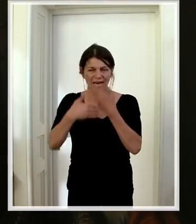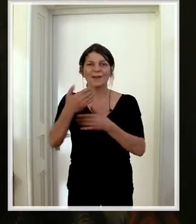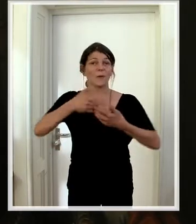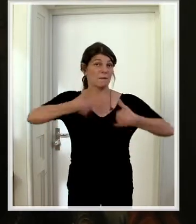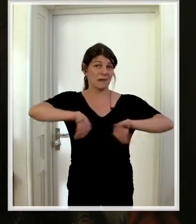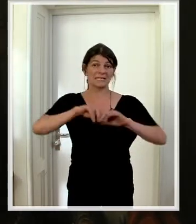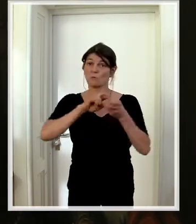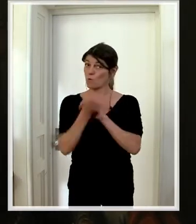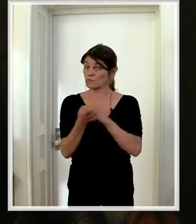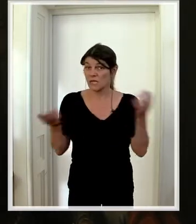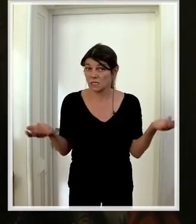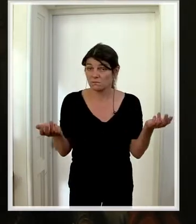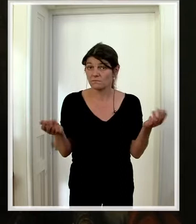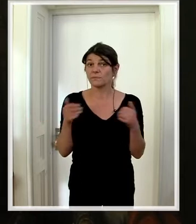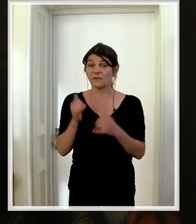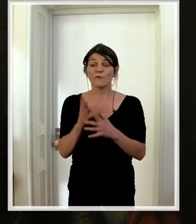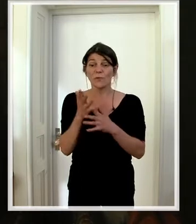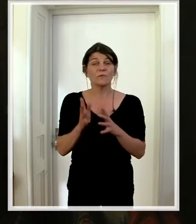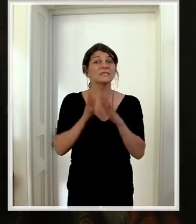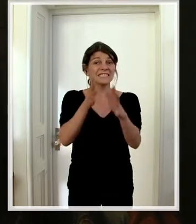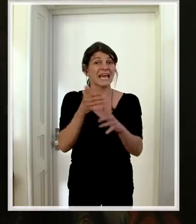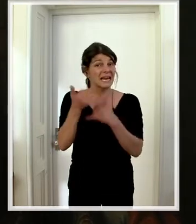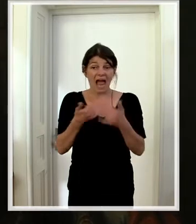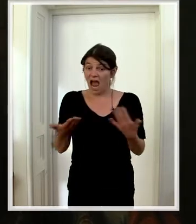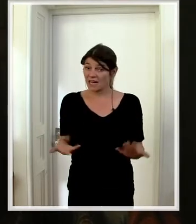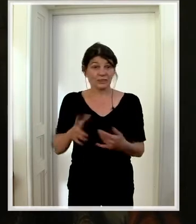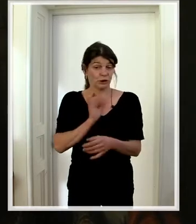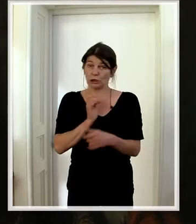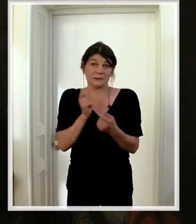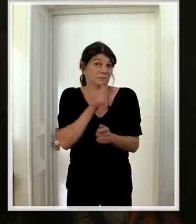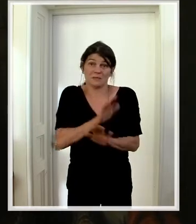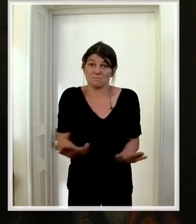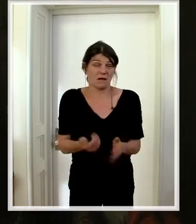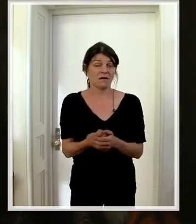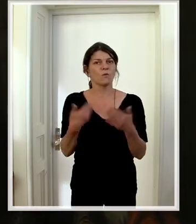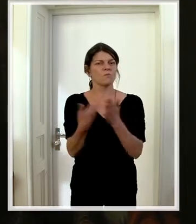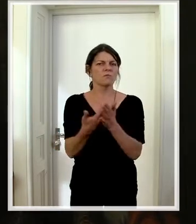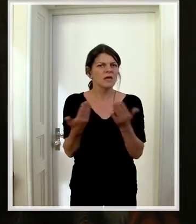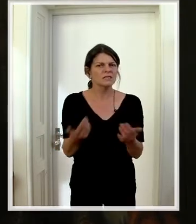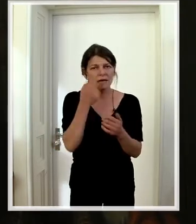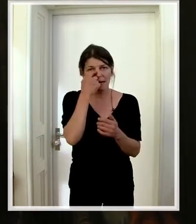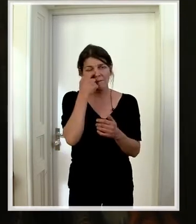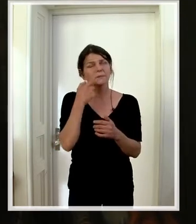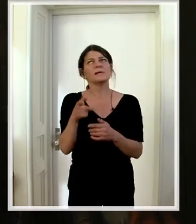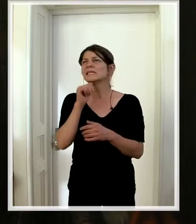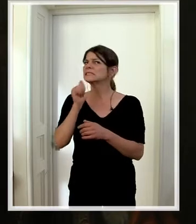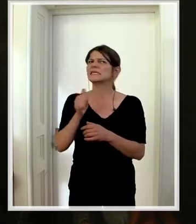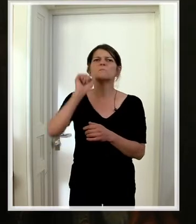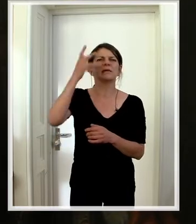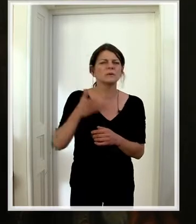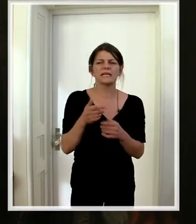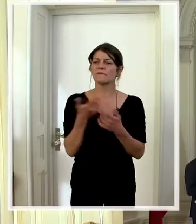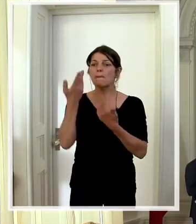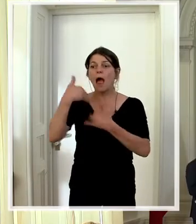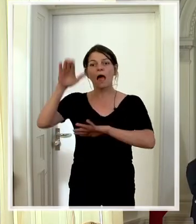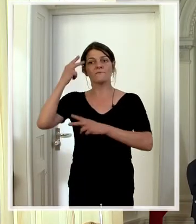umzusetzen. Das gibt es in 5 oder 10 Jahren so, wie es jetzt gibt, nicht. Und insofern ist es nicht eine Priorisierung von der